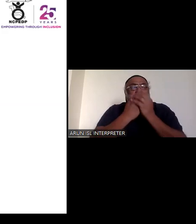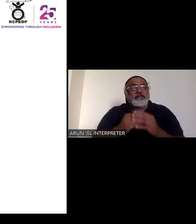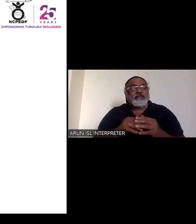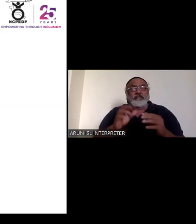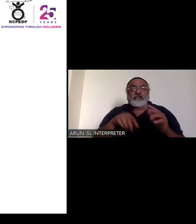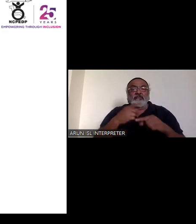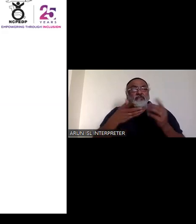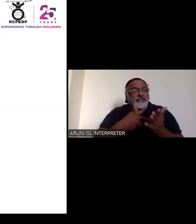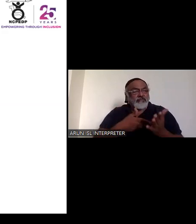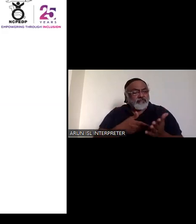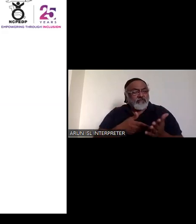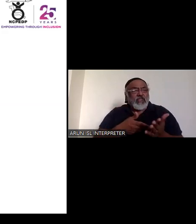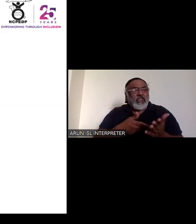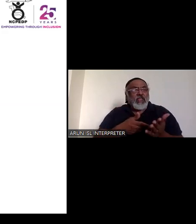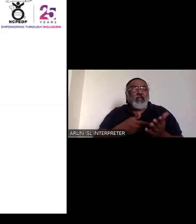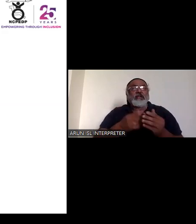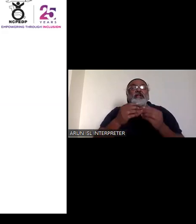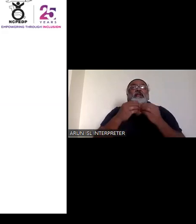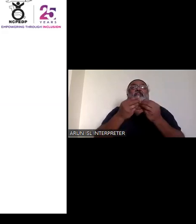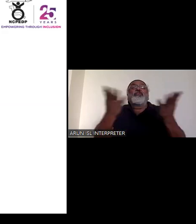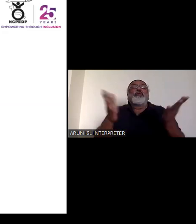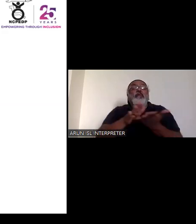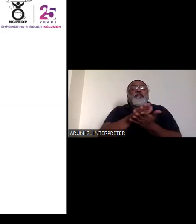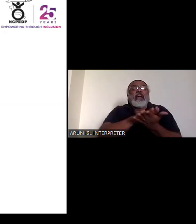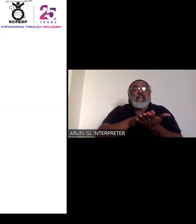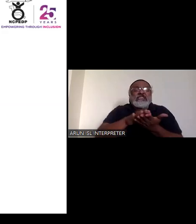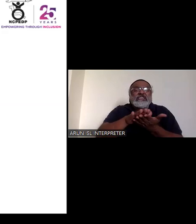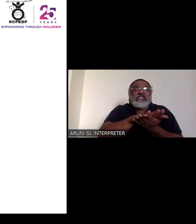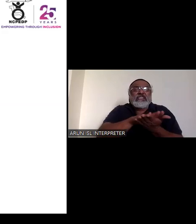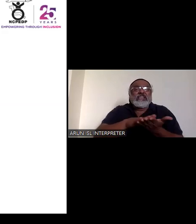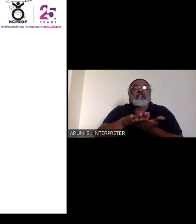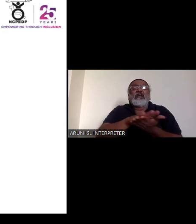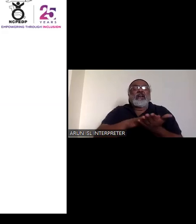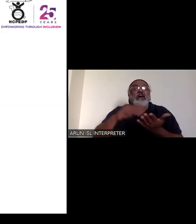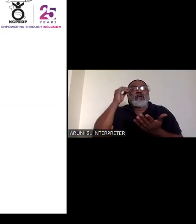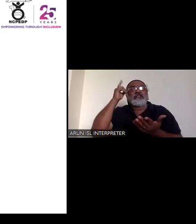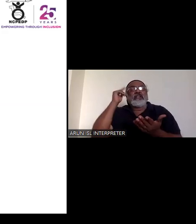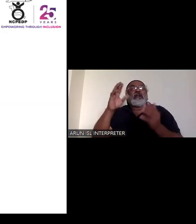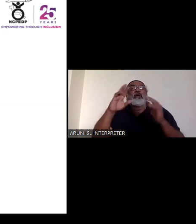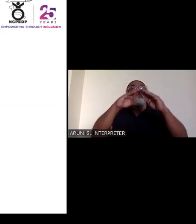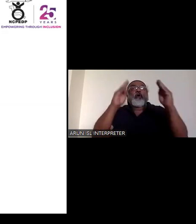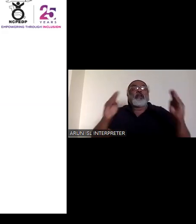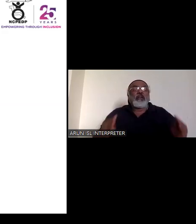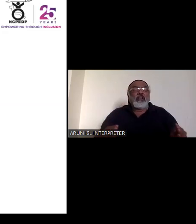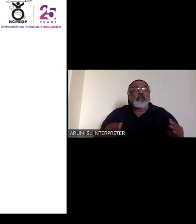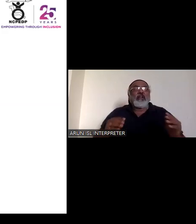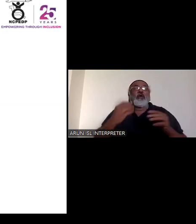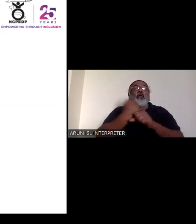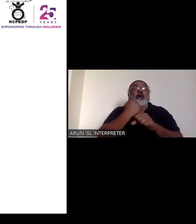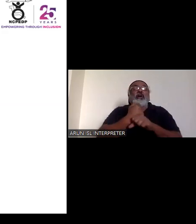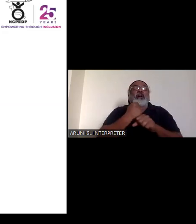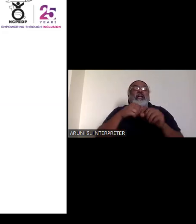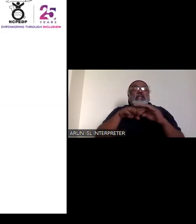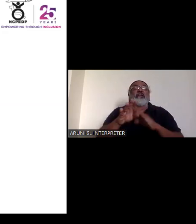I'll be looking at providing you a basic understanding of how the models of livelihood work